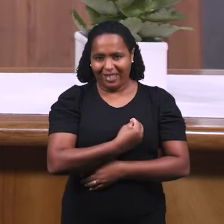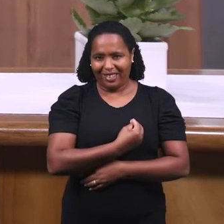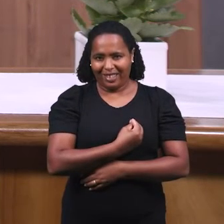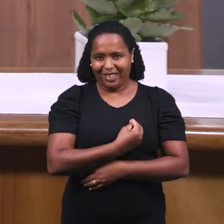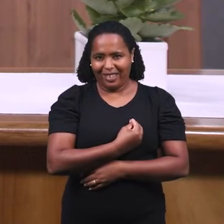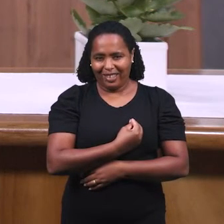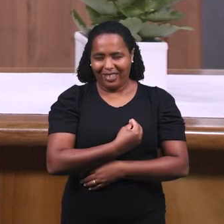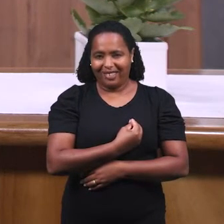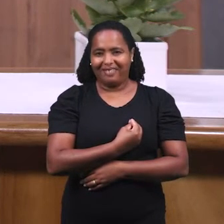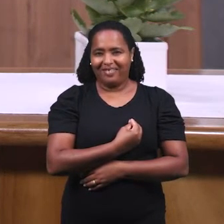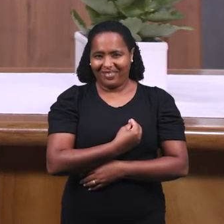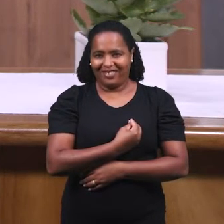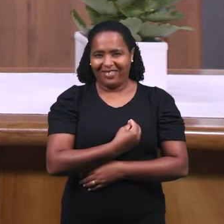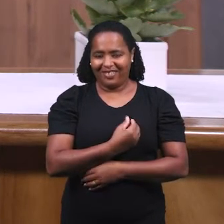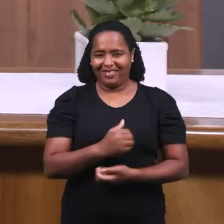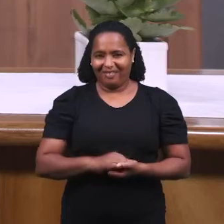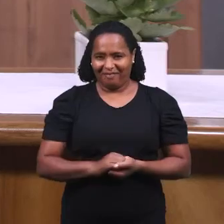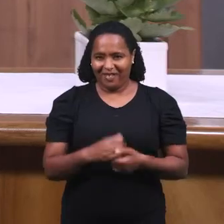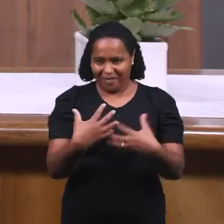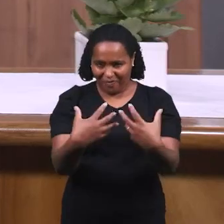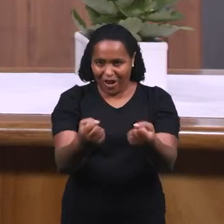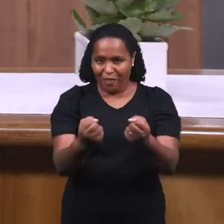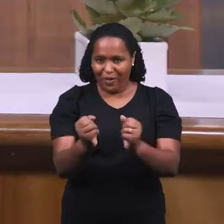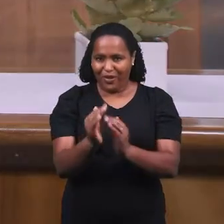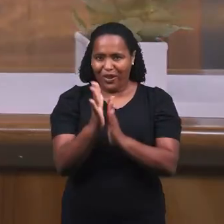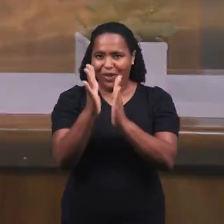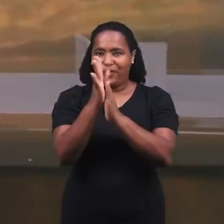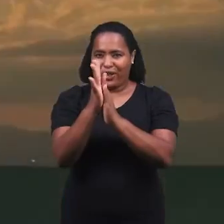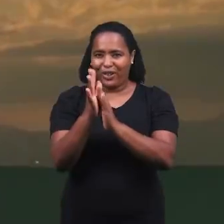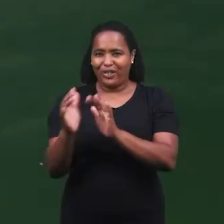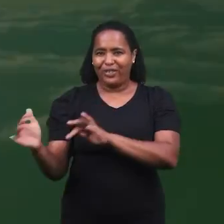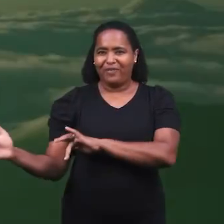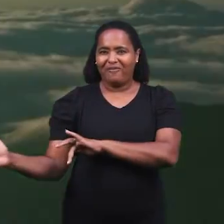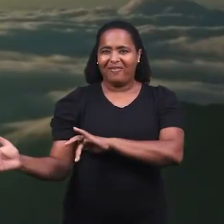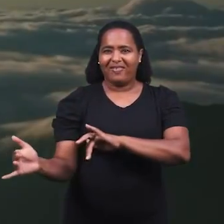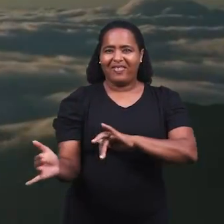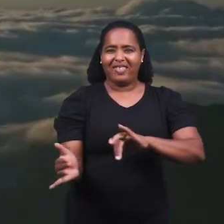любви к Отцу. Давайте мы вместе споем псалом.